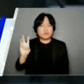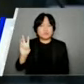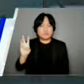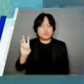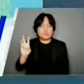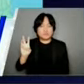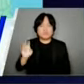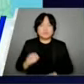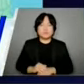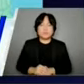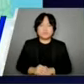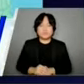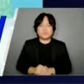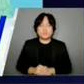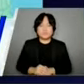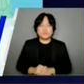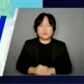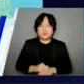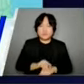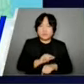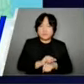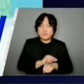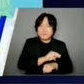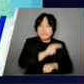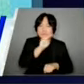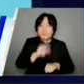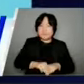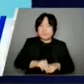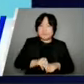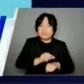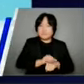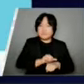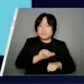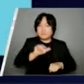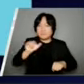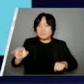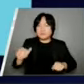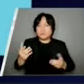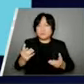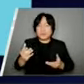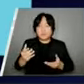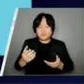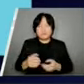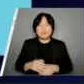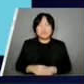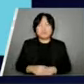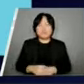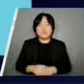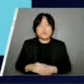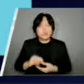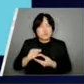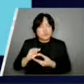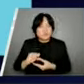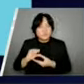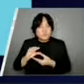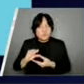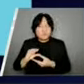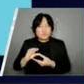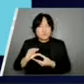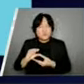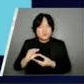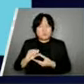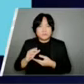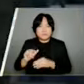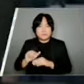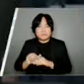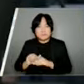flight mula Manila papuntang Zamboanga. Noong August 7, lumipad naman sila mula Zamboanga papuntang